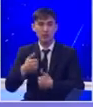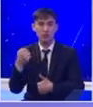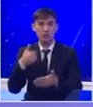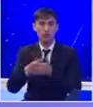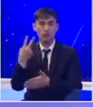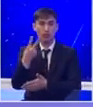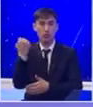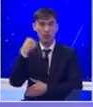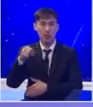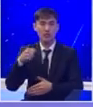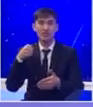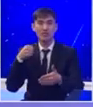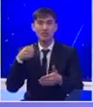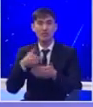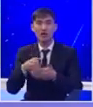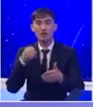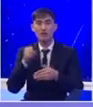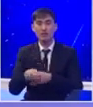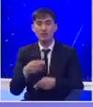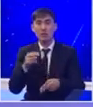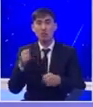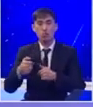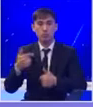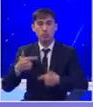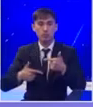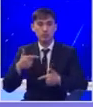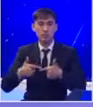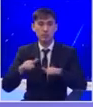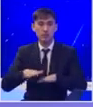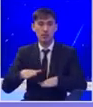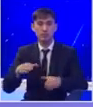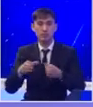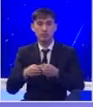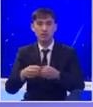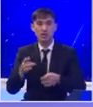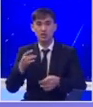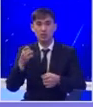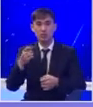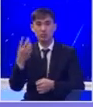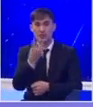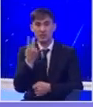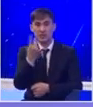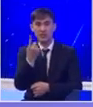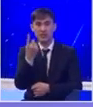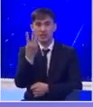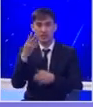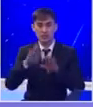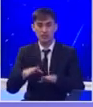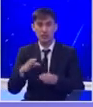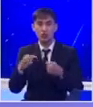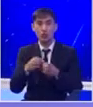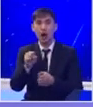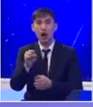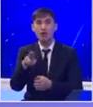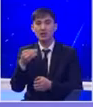на вылет. Борьбу за призовые места ведут команды, занявшие в регулярном чемпионате первые четыре места. Это клубы «Алтай»,